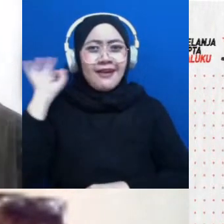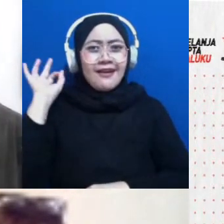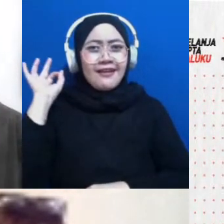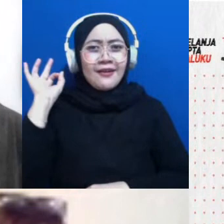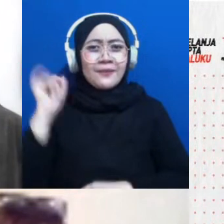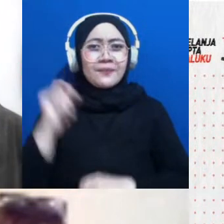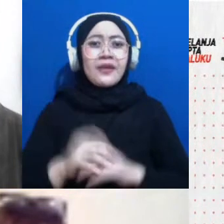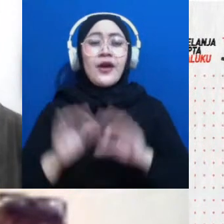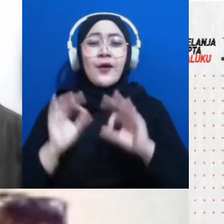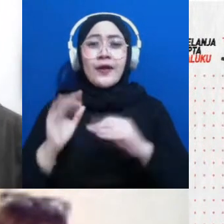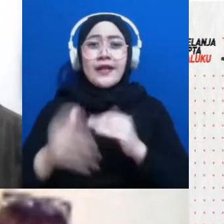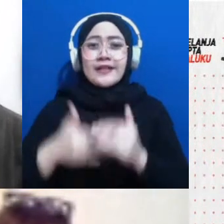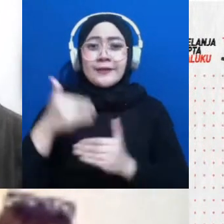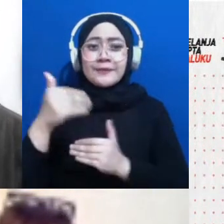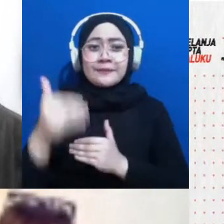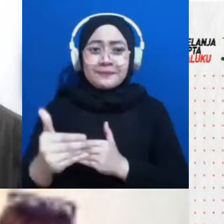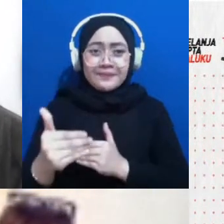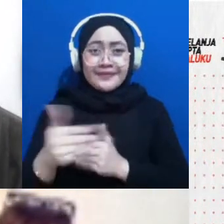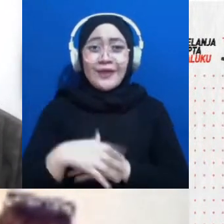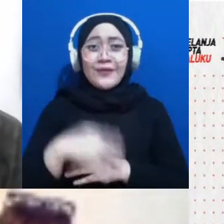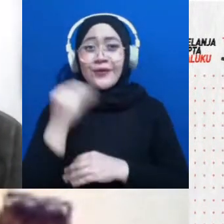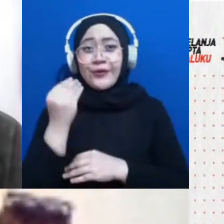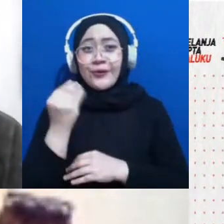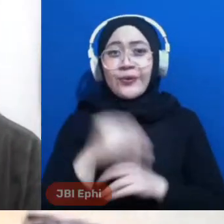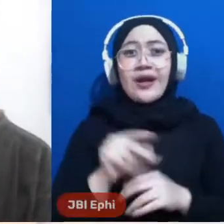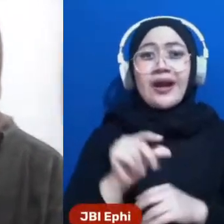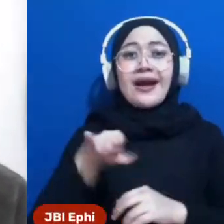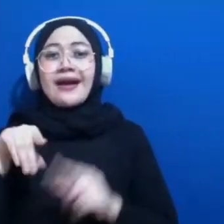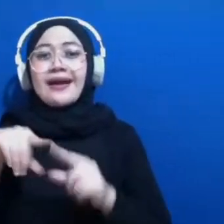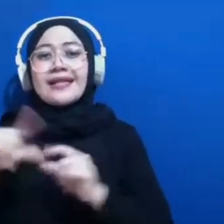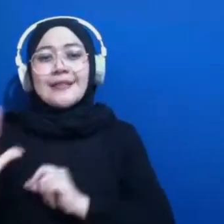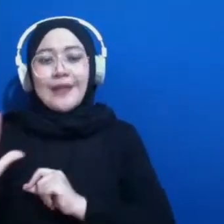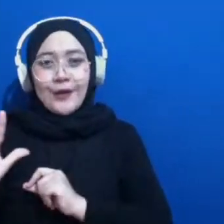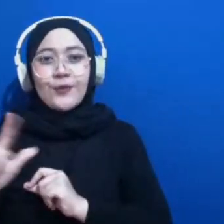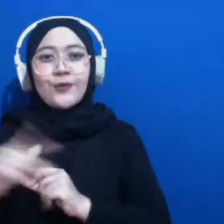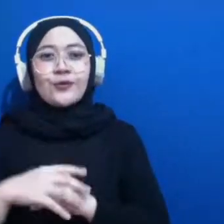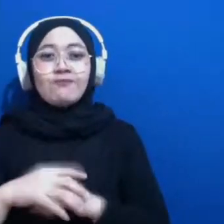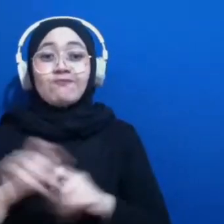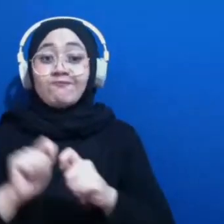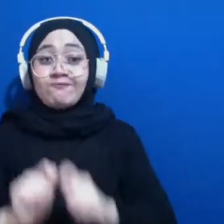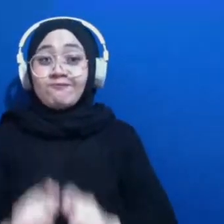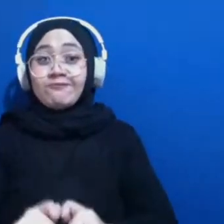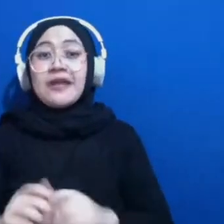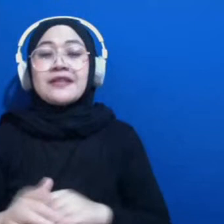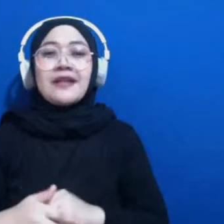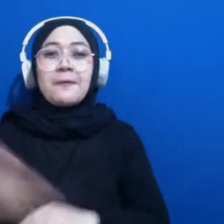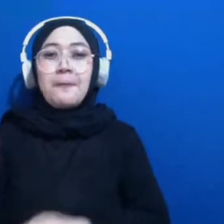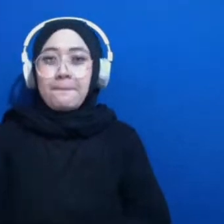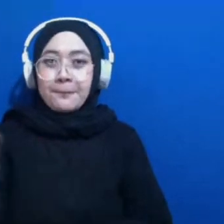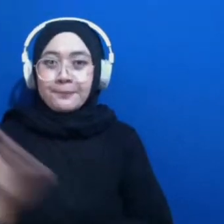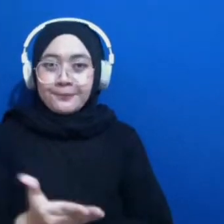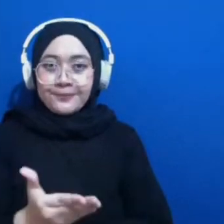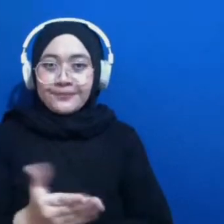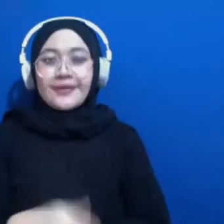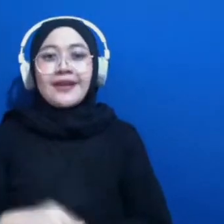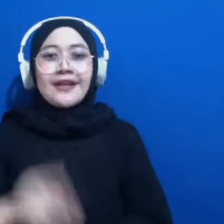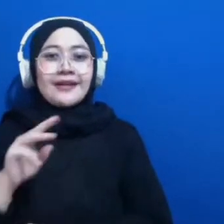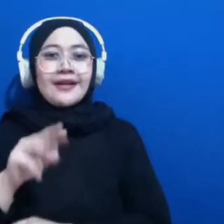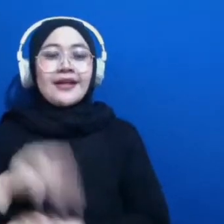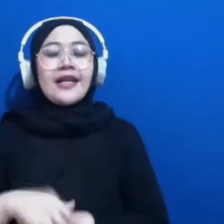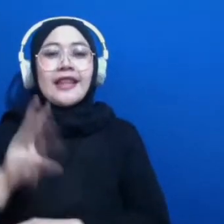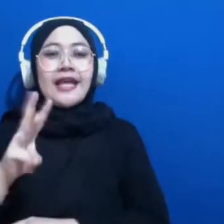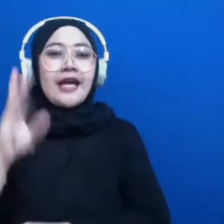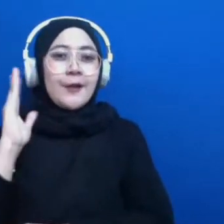Oke, sambil kita tunggu Kak Rizal untuk bergabung, aku coba panggilkan terlebih yang ketiga nih narasumber kita. Ada